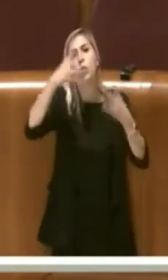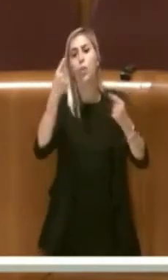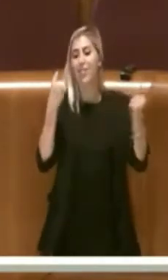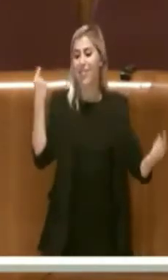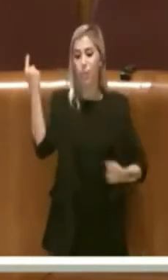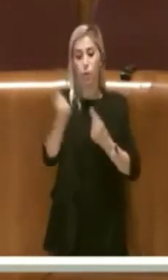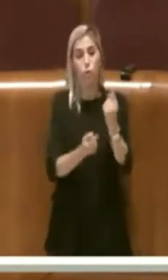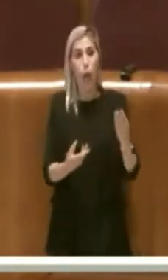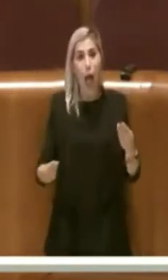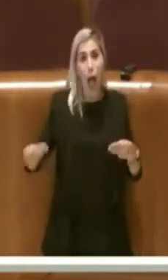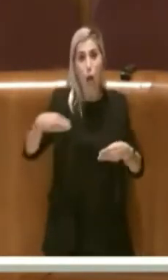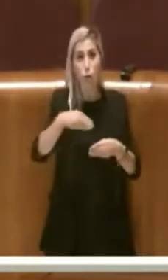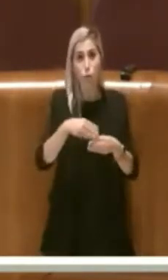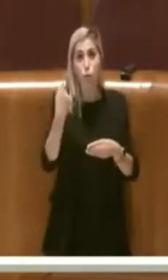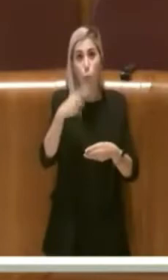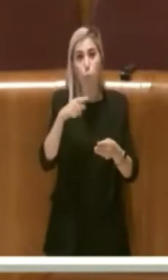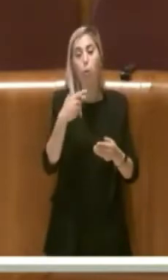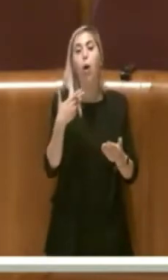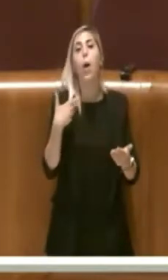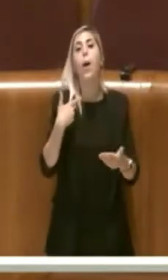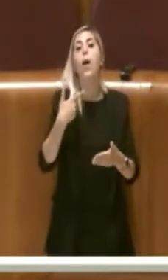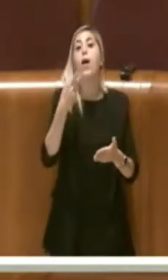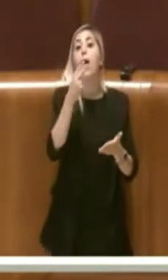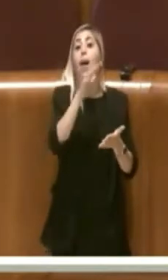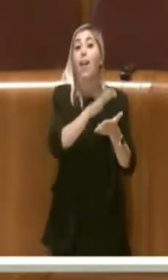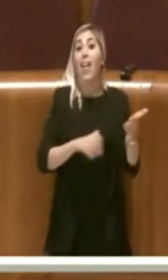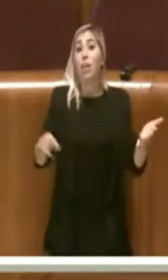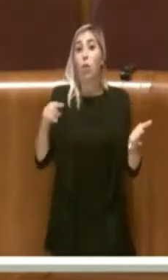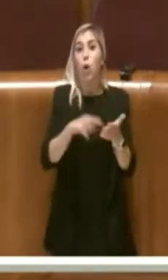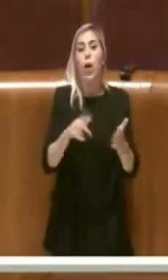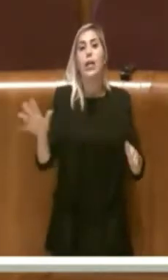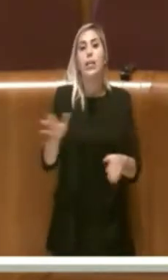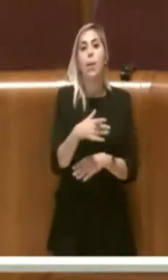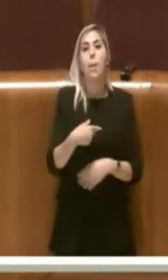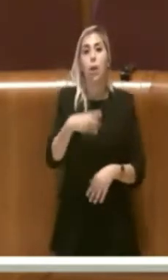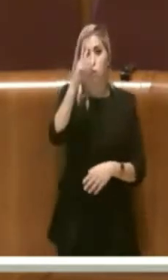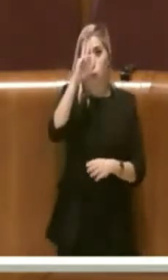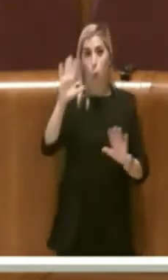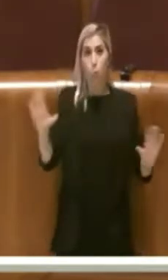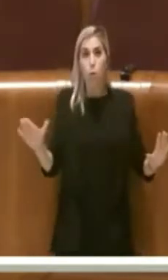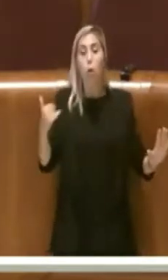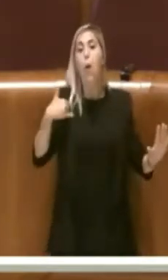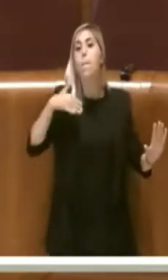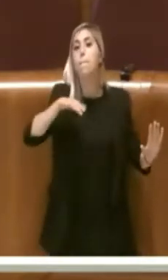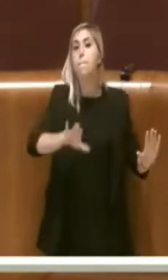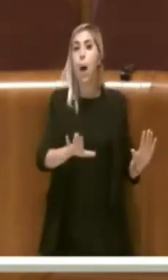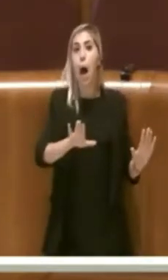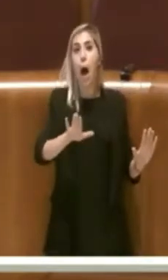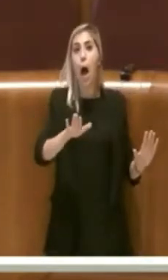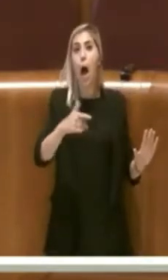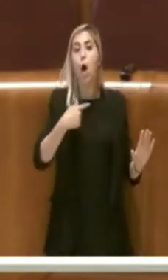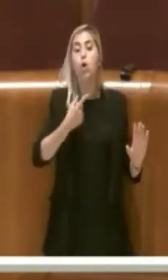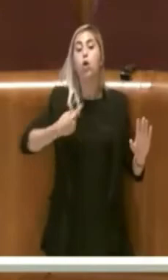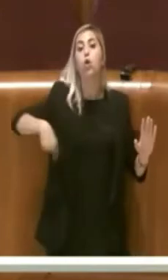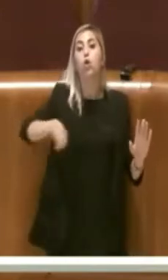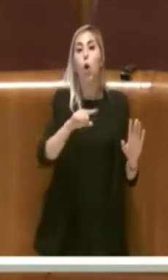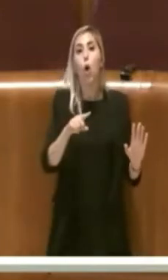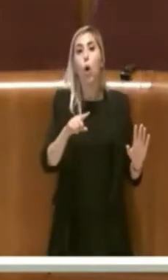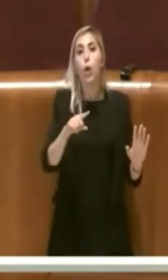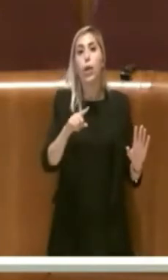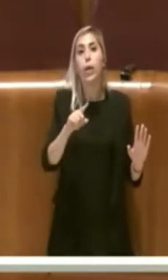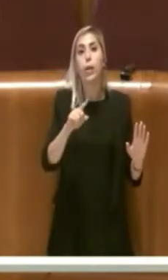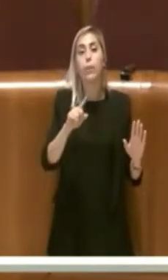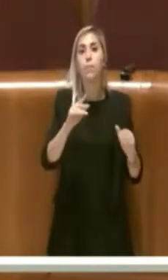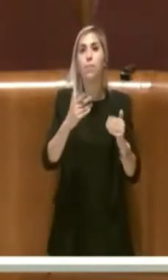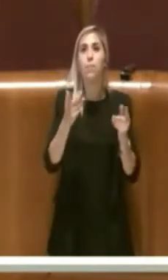nel quale viene inserita questo provvedimento. Sembra una cosa sciocca, però ci siamo anche,